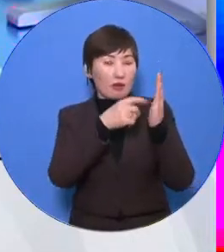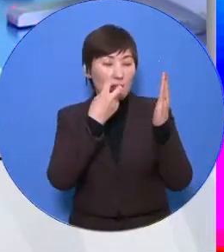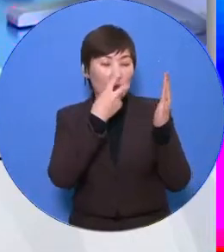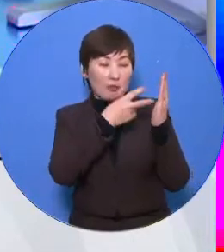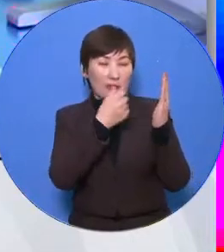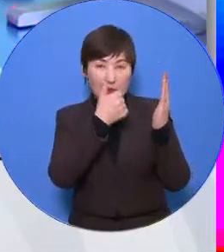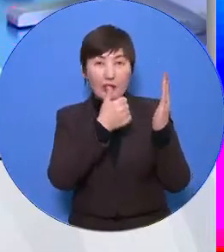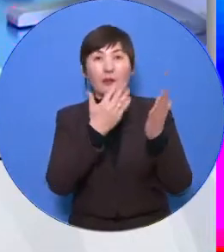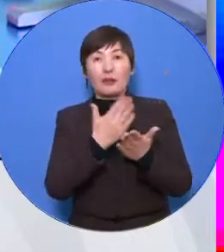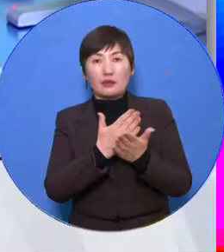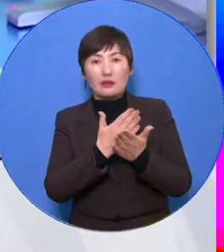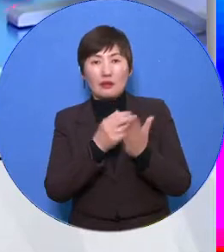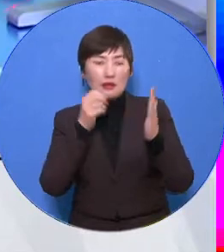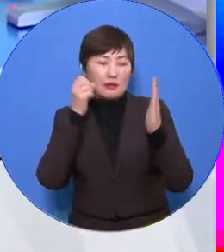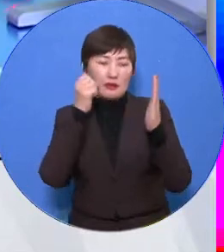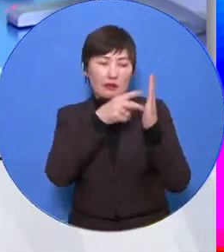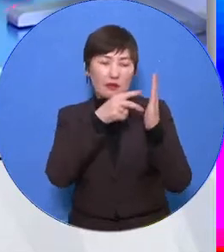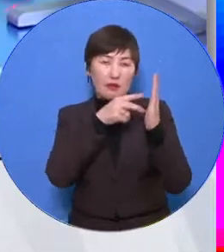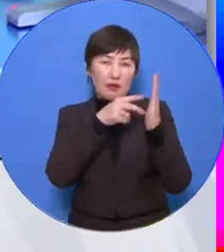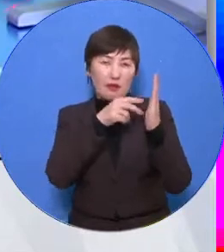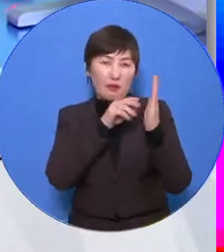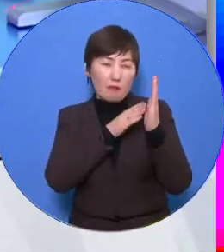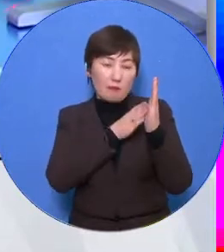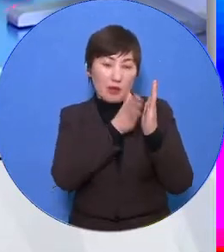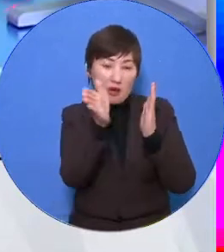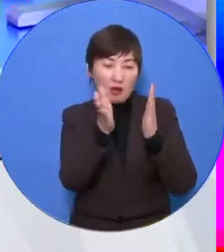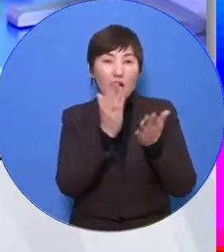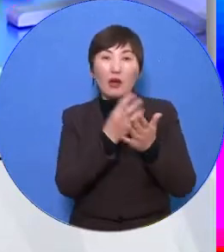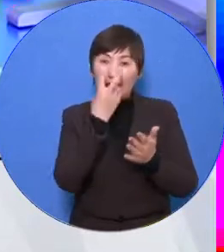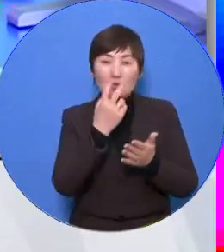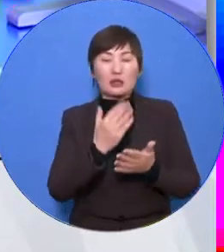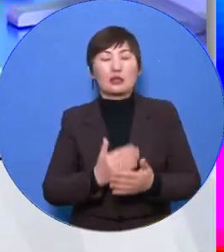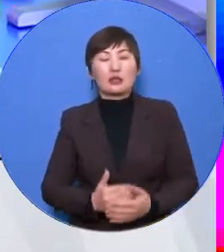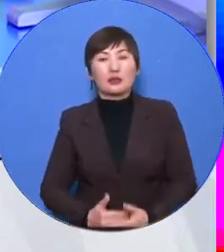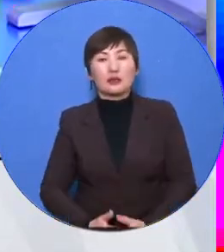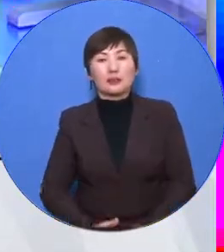байна. А түүн дээр туссан гэрлийн цэцрэг толин ойлтоор ойж байна.